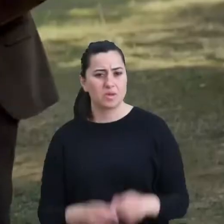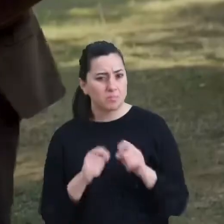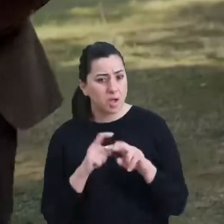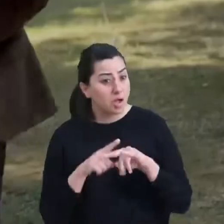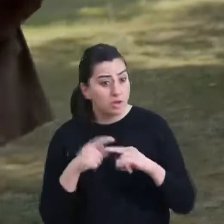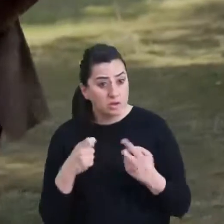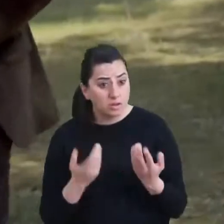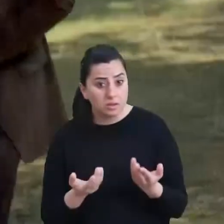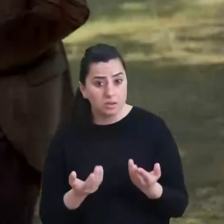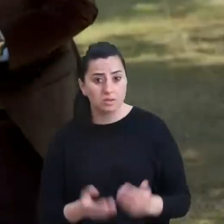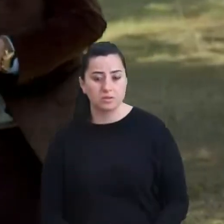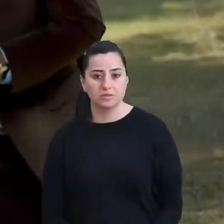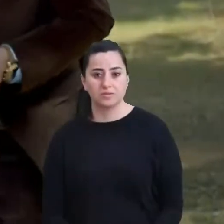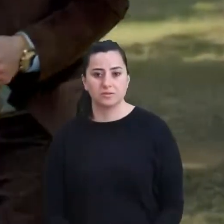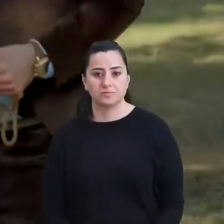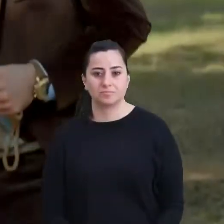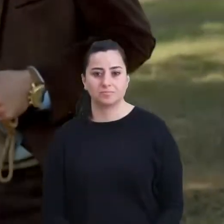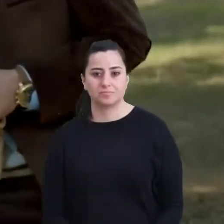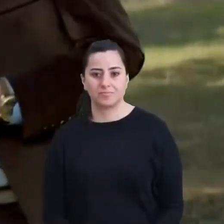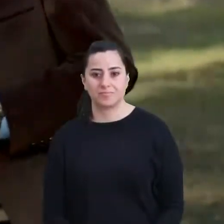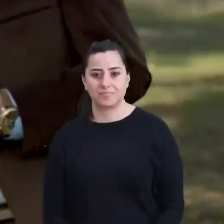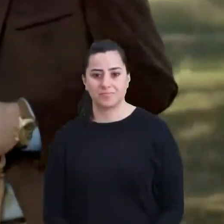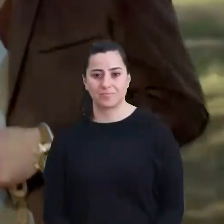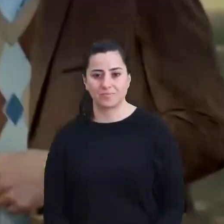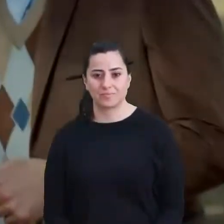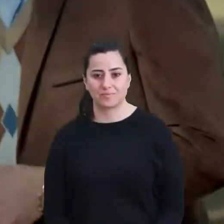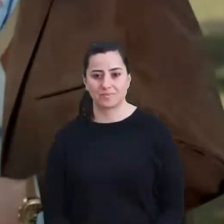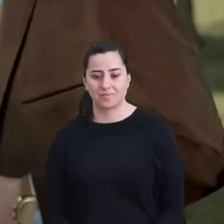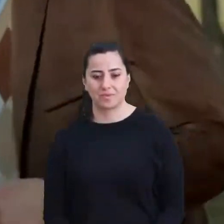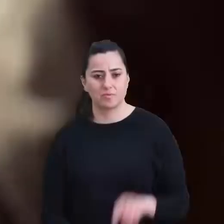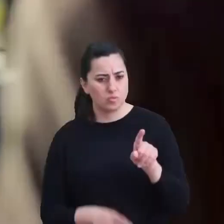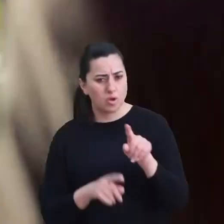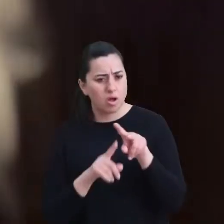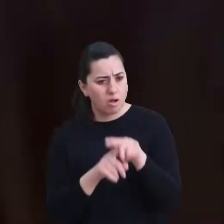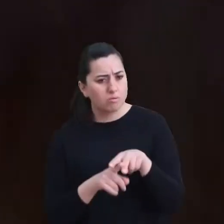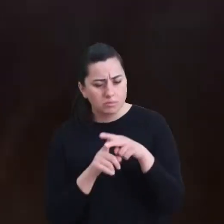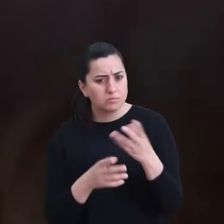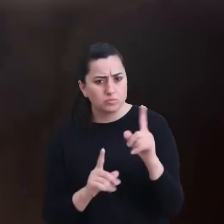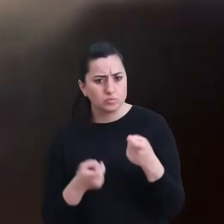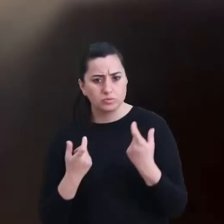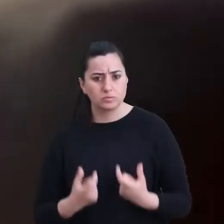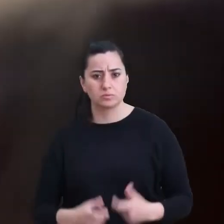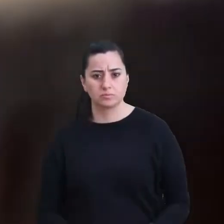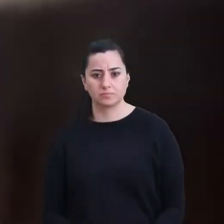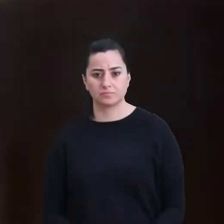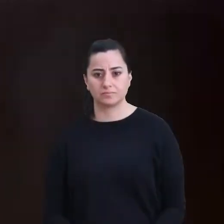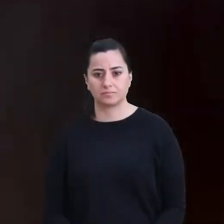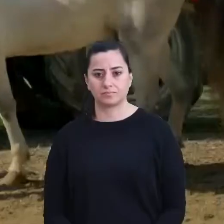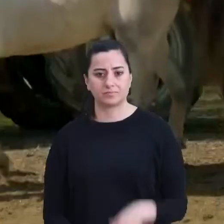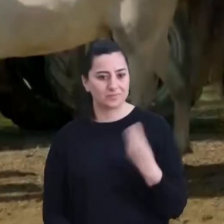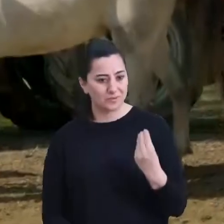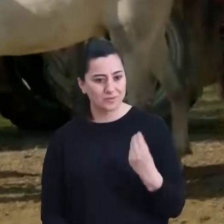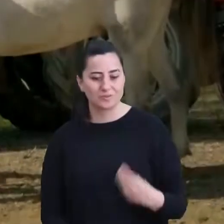Bahri! Beyaz atın ipini tutmuş, gülümseyerek geliyor. Bu at, bu atı nereden buldun Bahri?